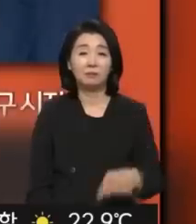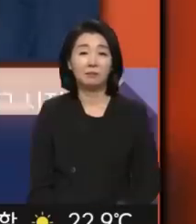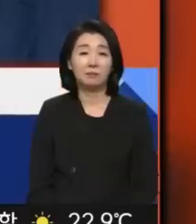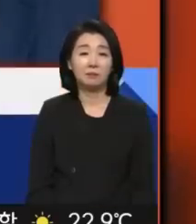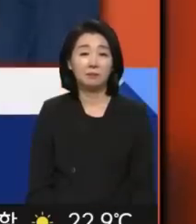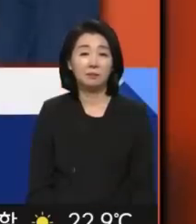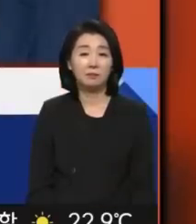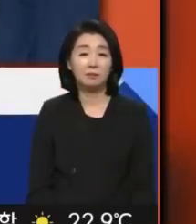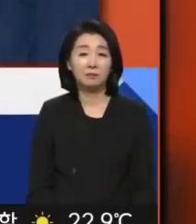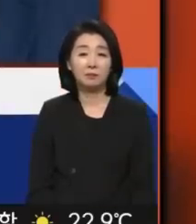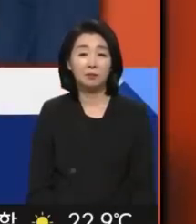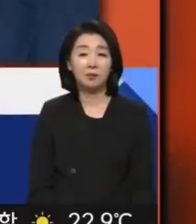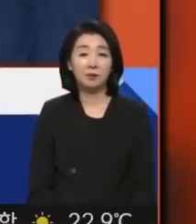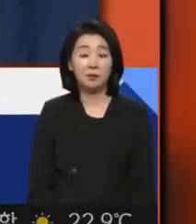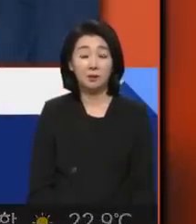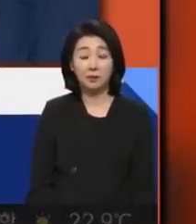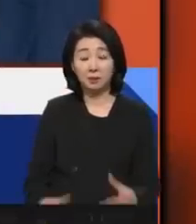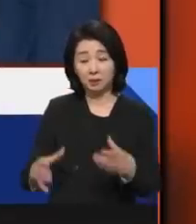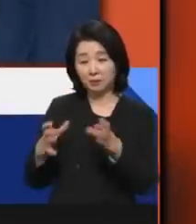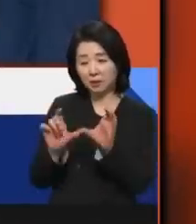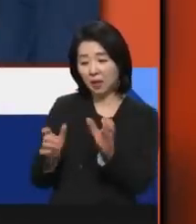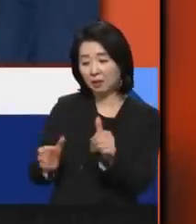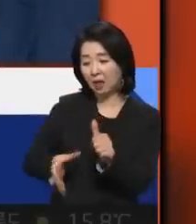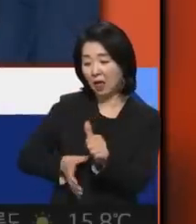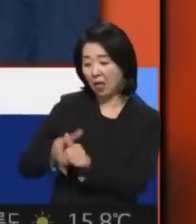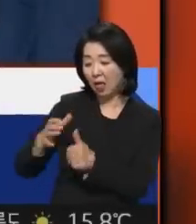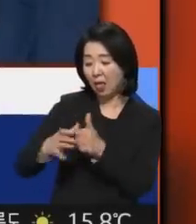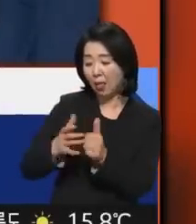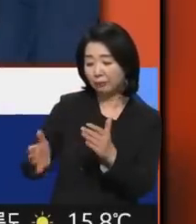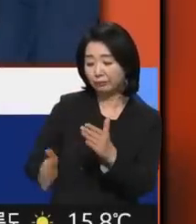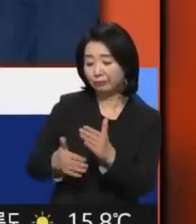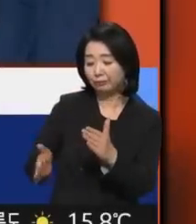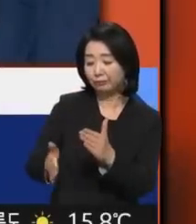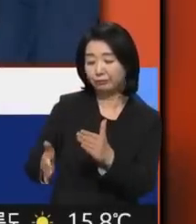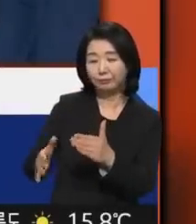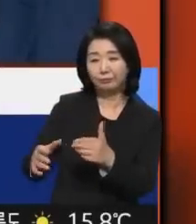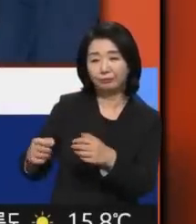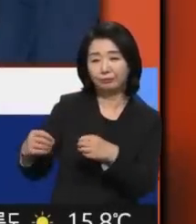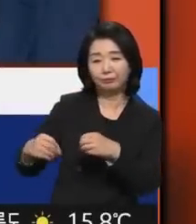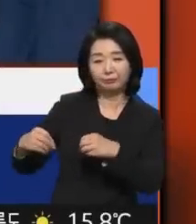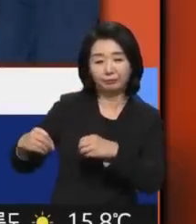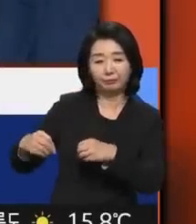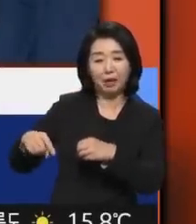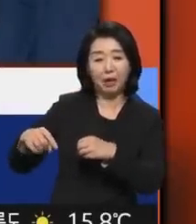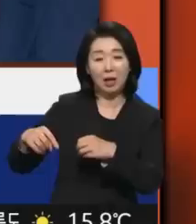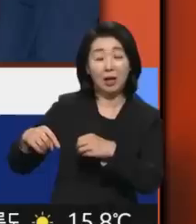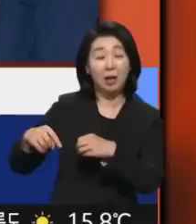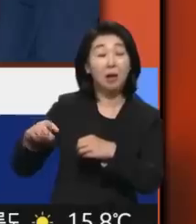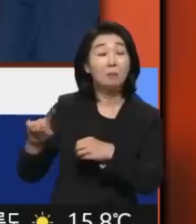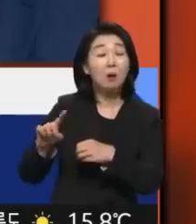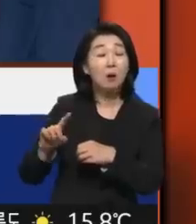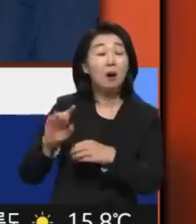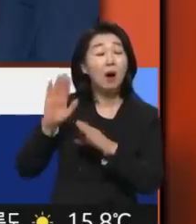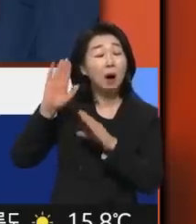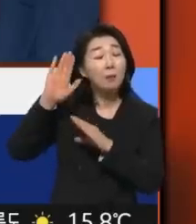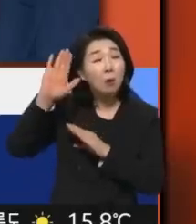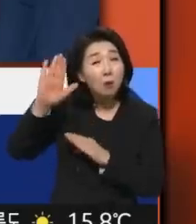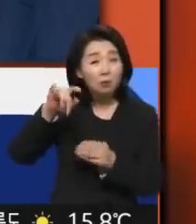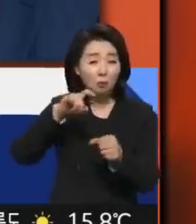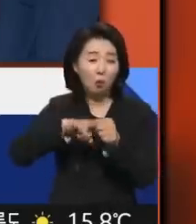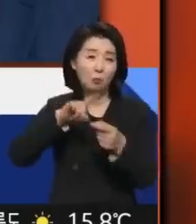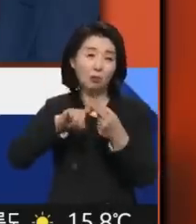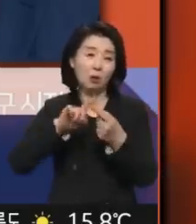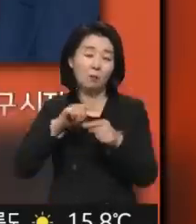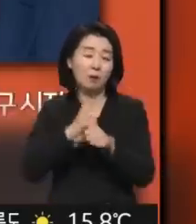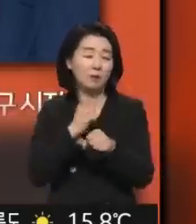지금은 당내 이간질하는 세력들하고도 어떤 스탠스로 당을 만들어갈지 정리가 안 돼